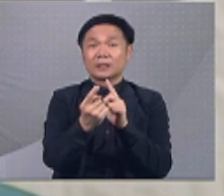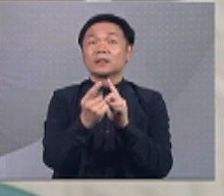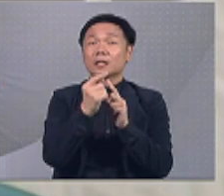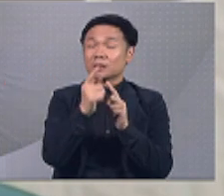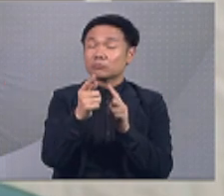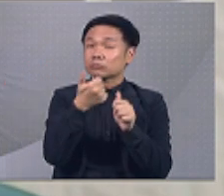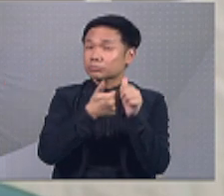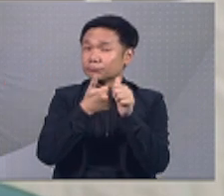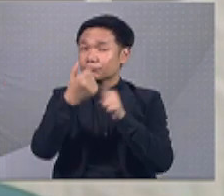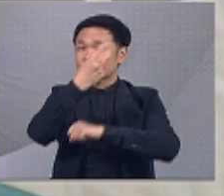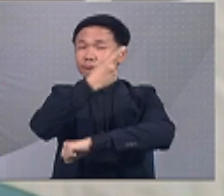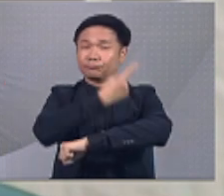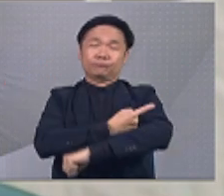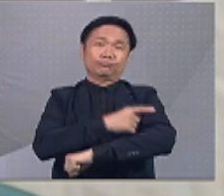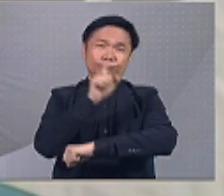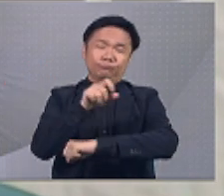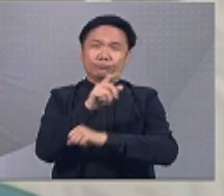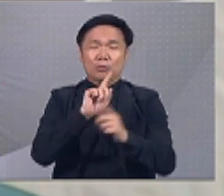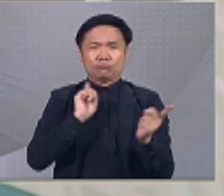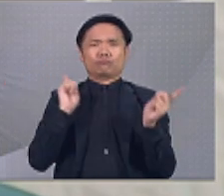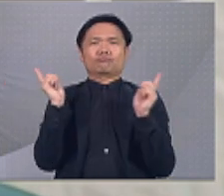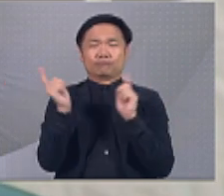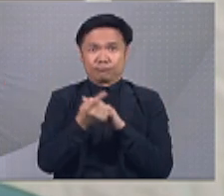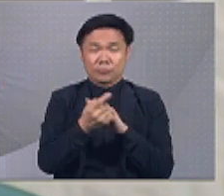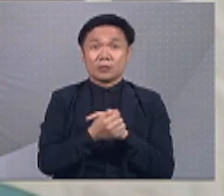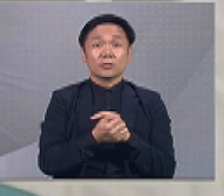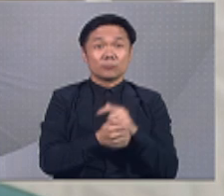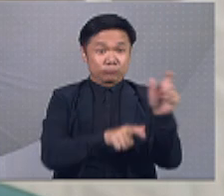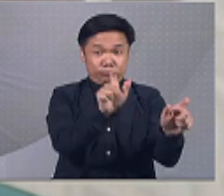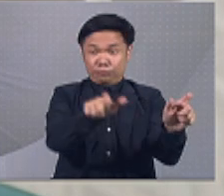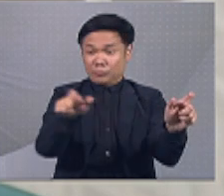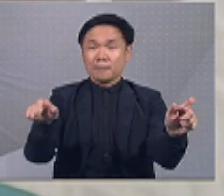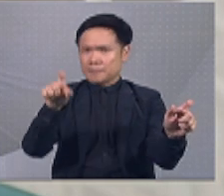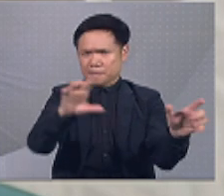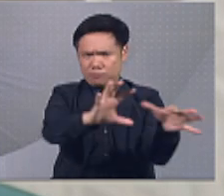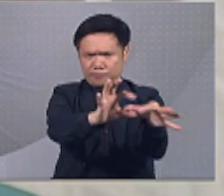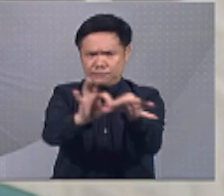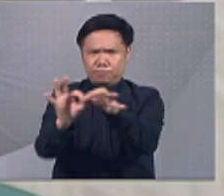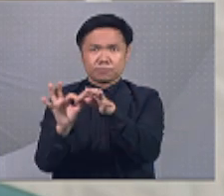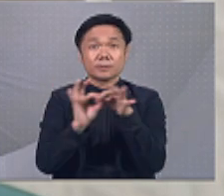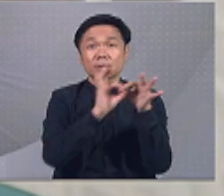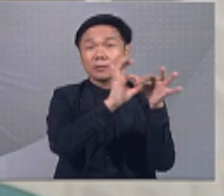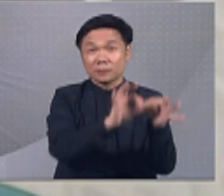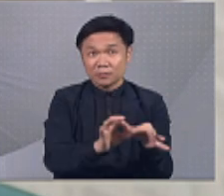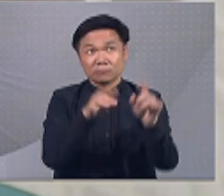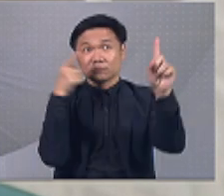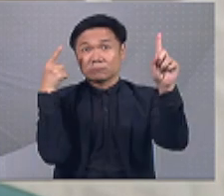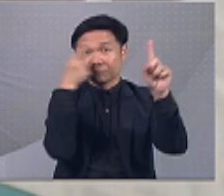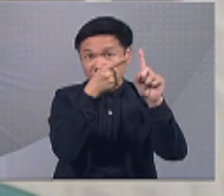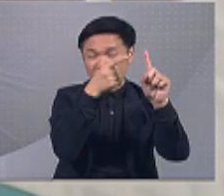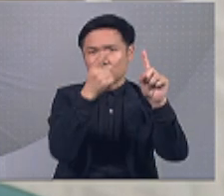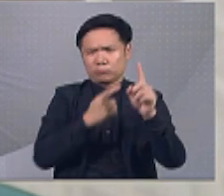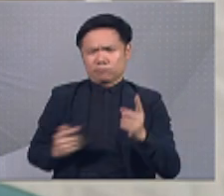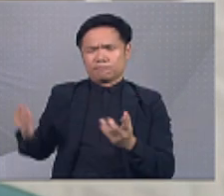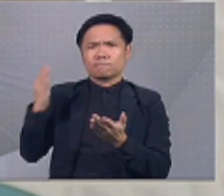Seharian kerja sama debay setiap individu boleh menjamin rantaian cecangkitan kau 19 diputuskan